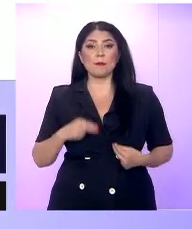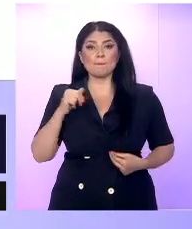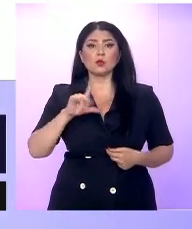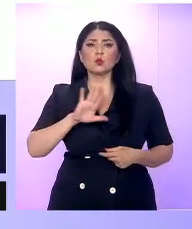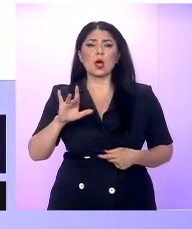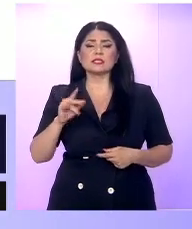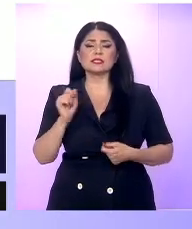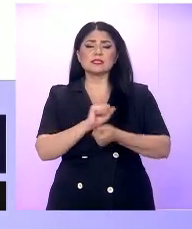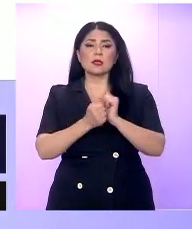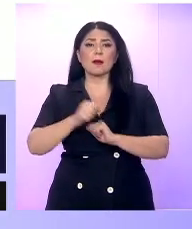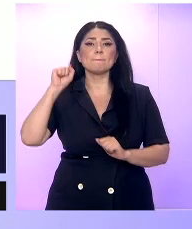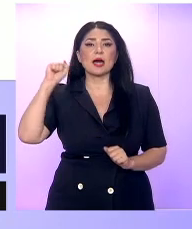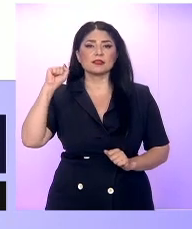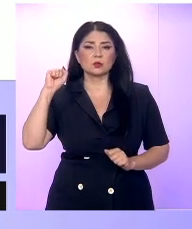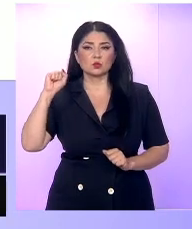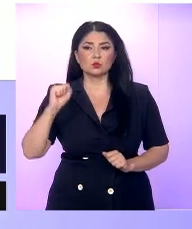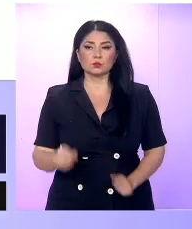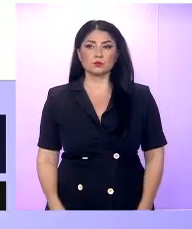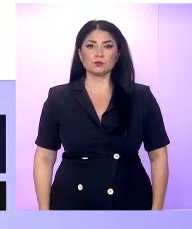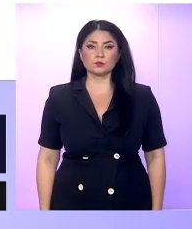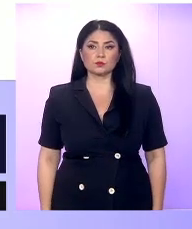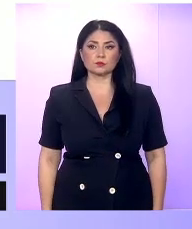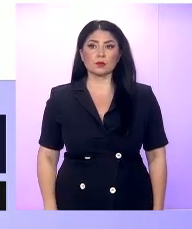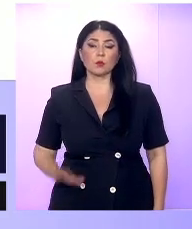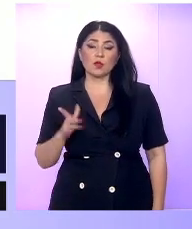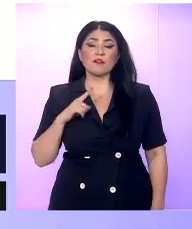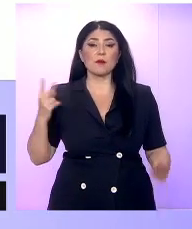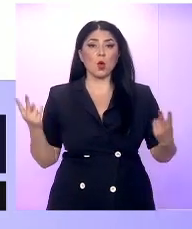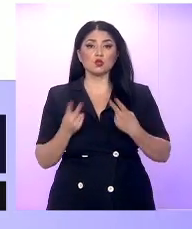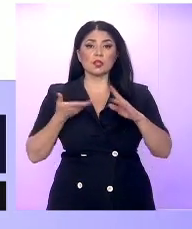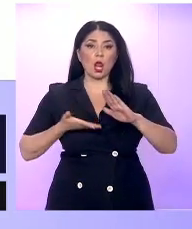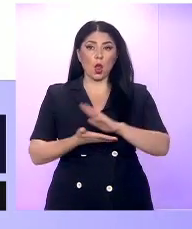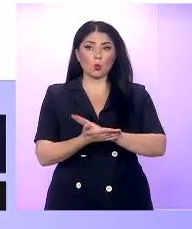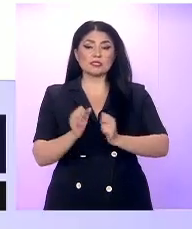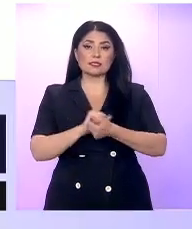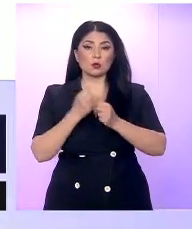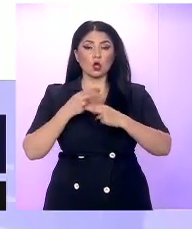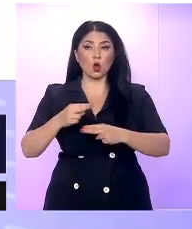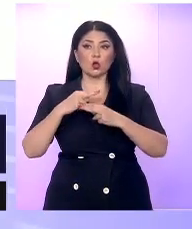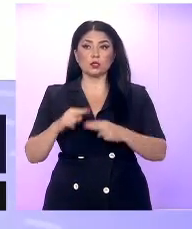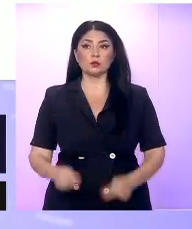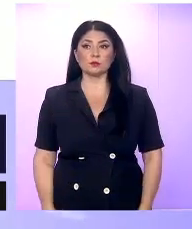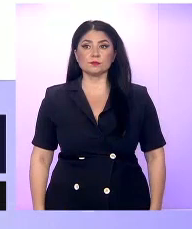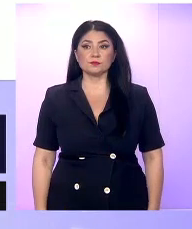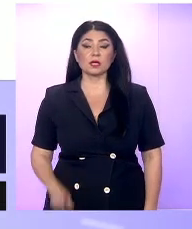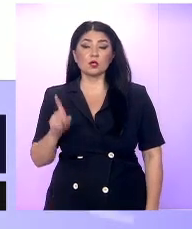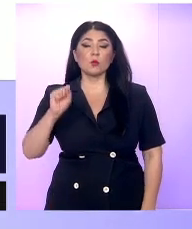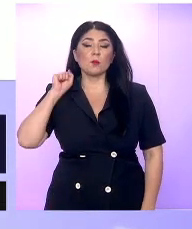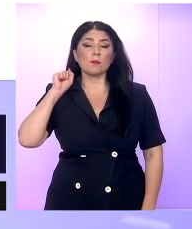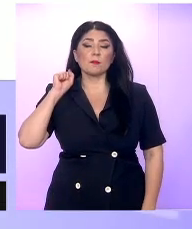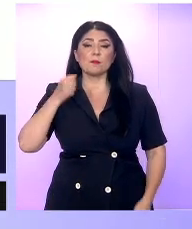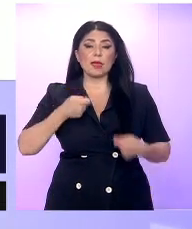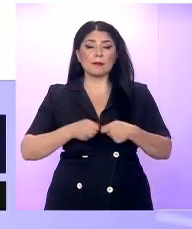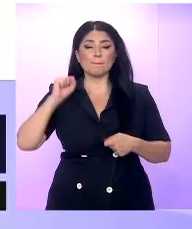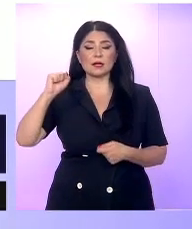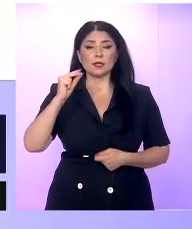se schimbă culoarea politică a cabinetului și va fi mult mai ușor poate de înlocuit sau de continuat într-o garnitură de liberali